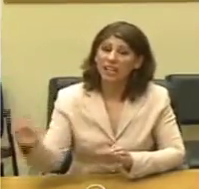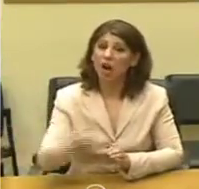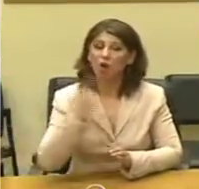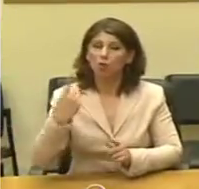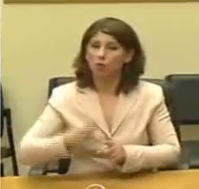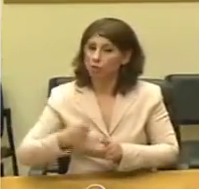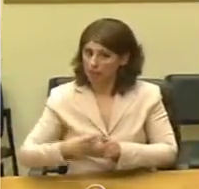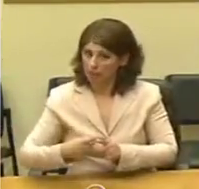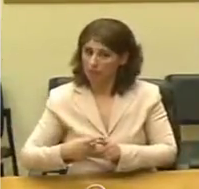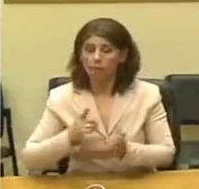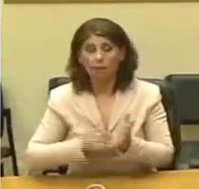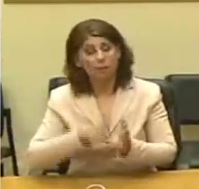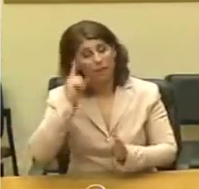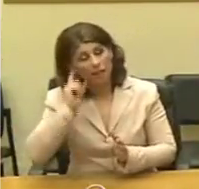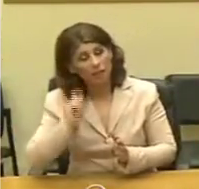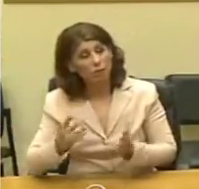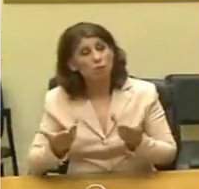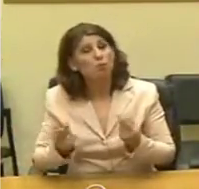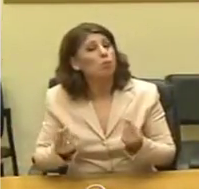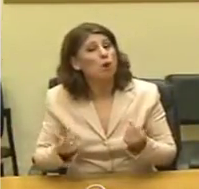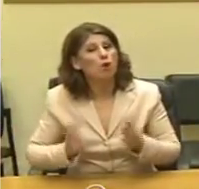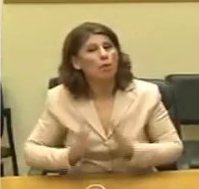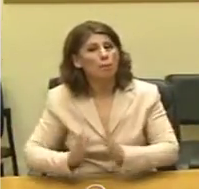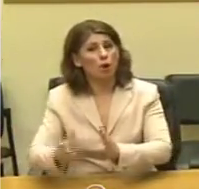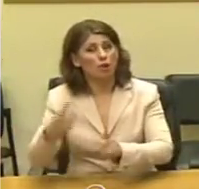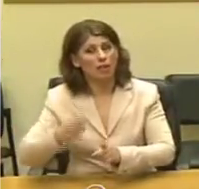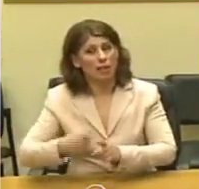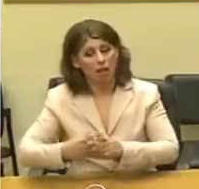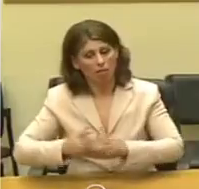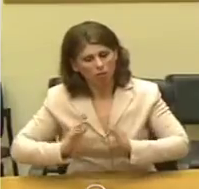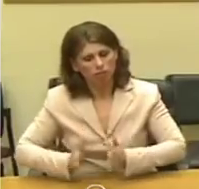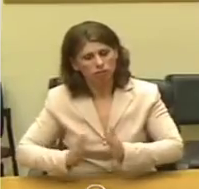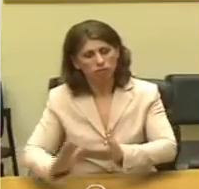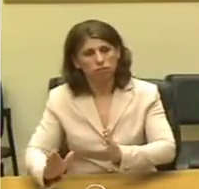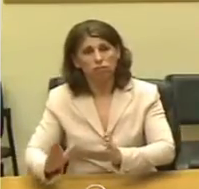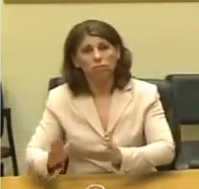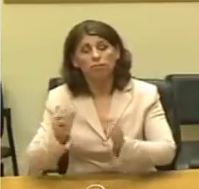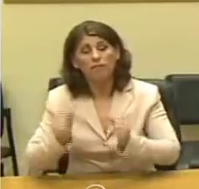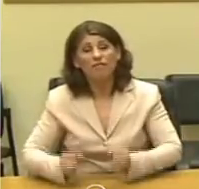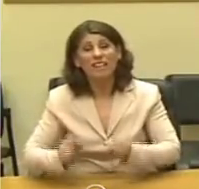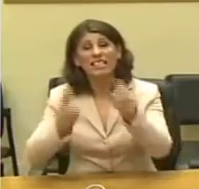να ξέρουμε πώς θα προχωρήσει η χώρα μπροστά με βάση τις διεθνείς της